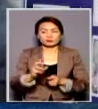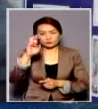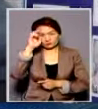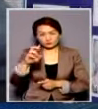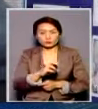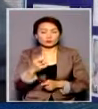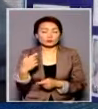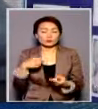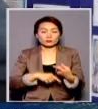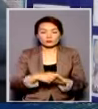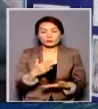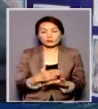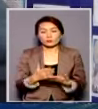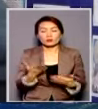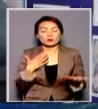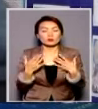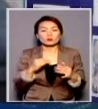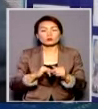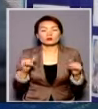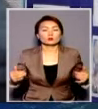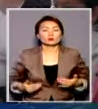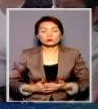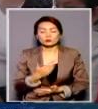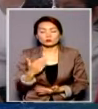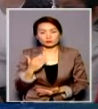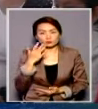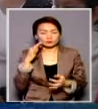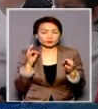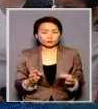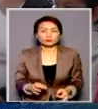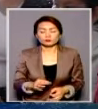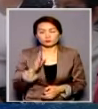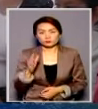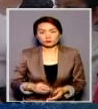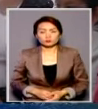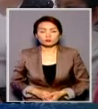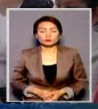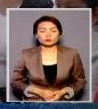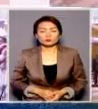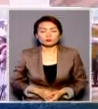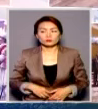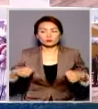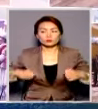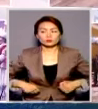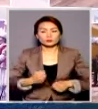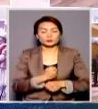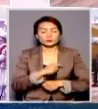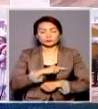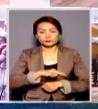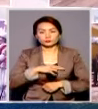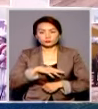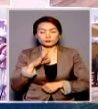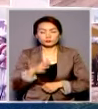мемлекет пен қоғам арасындағы қарым-қатынастың жаңа неғұрлым тиімді әрі теңгерімді үлгісінің құқықтық негізін